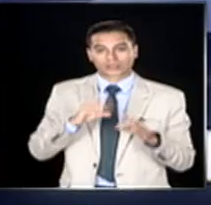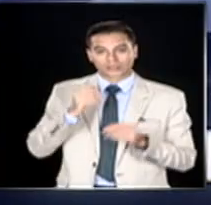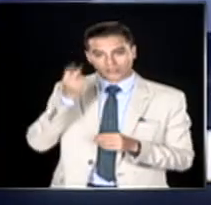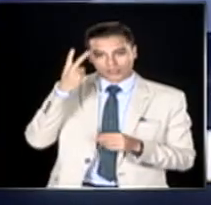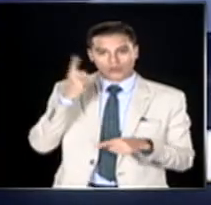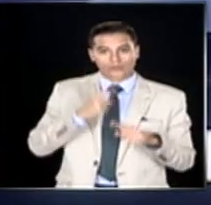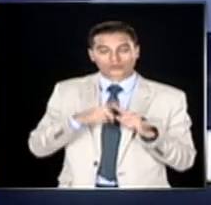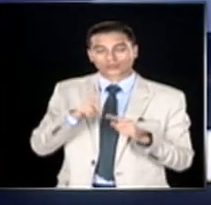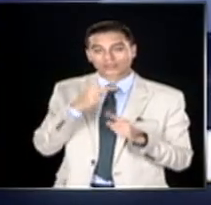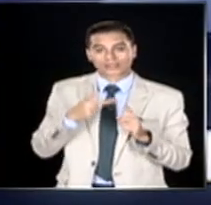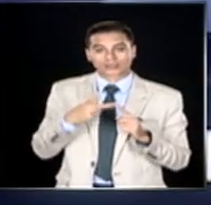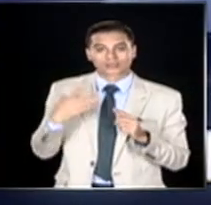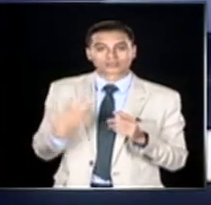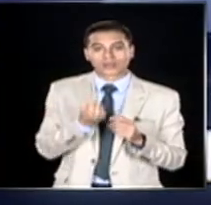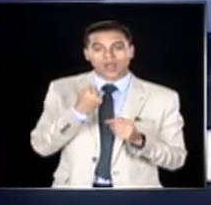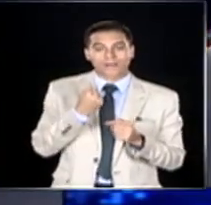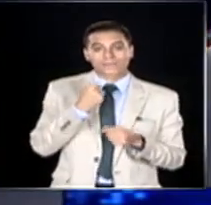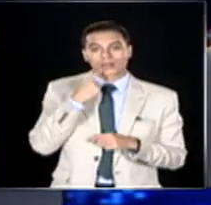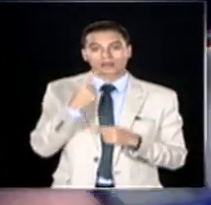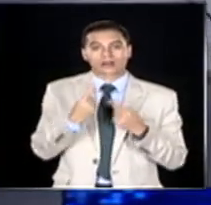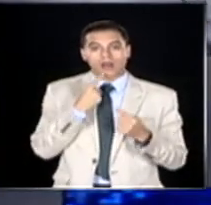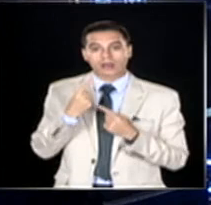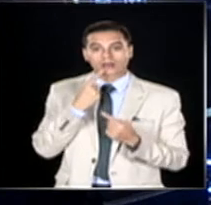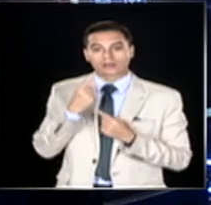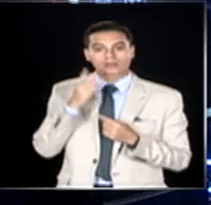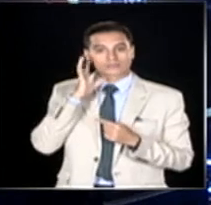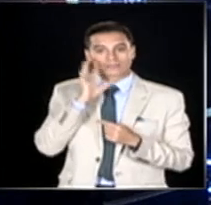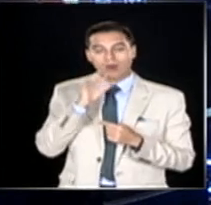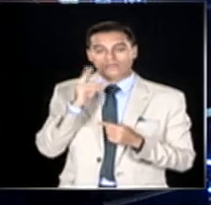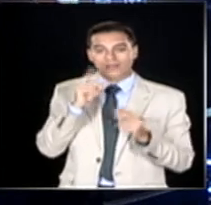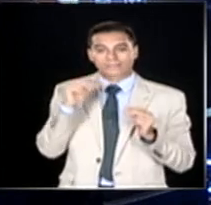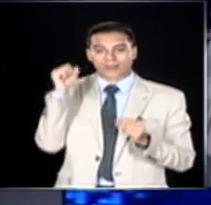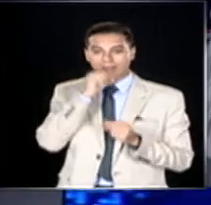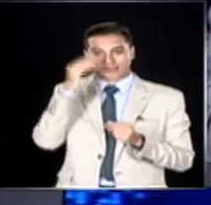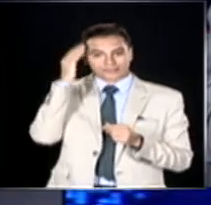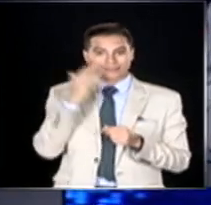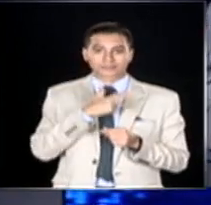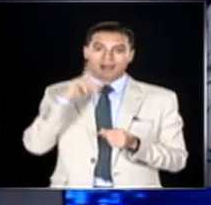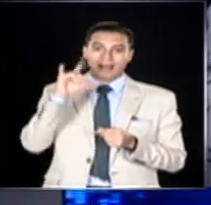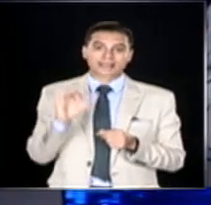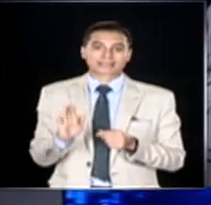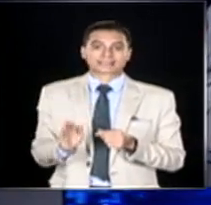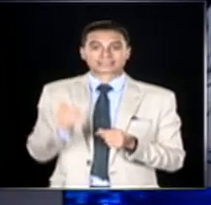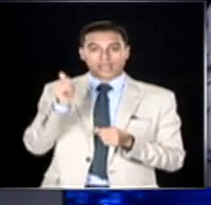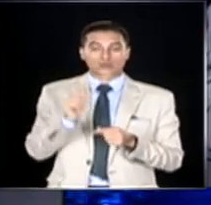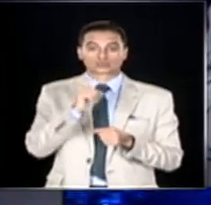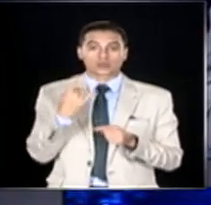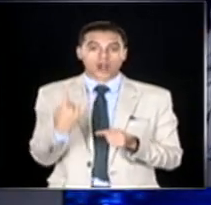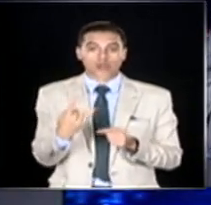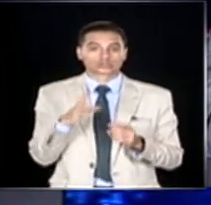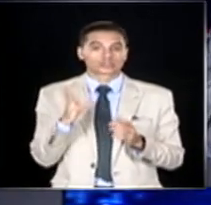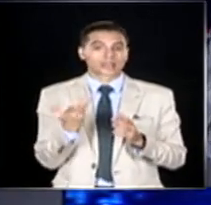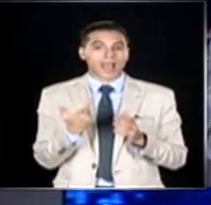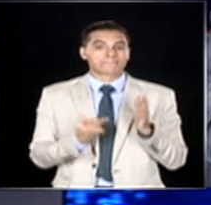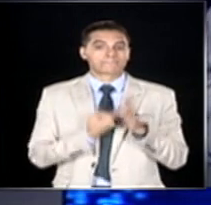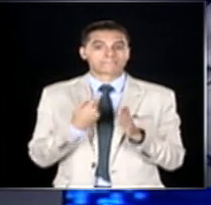رأي هي أغنية الفنانة اللبنانية، هي مين؟ إليسا. إليسا. والسؤال العاشر، كم مرة؟ مرتين. ثلاث